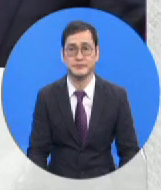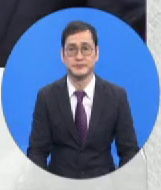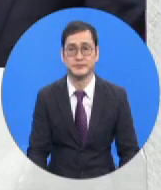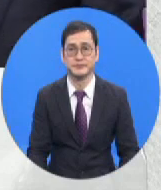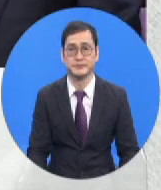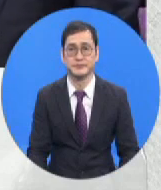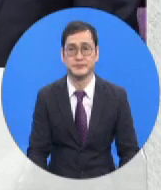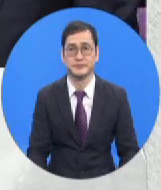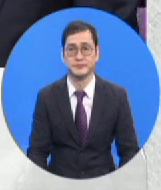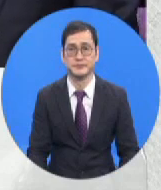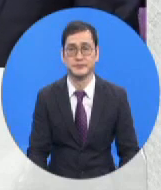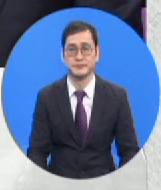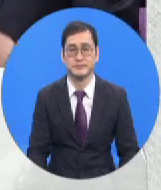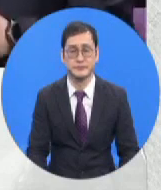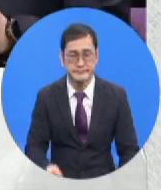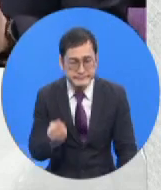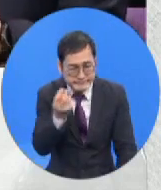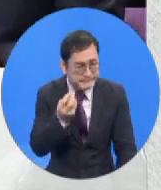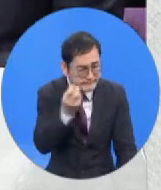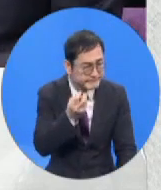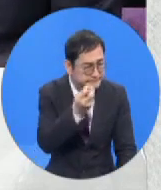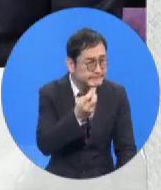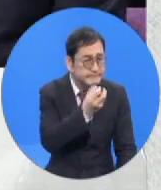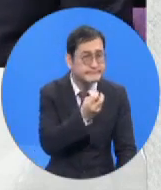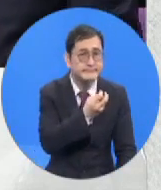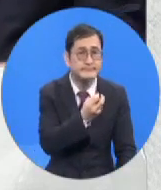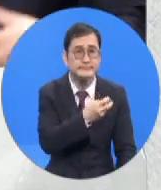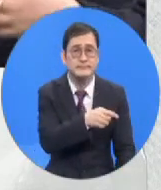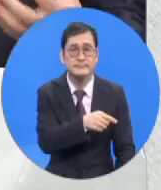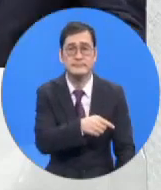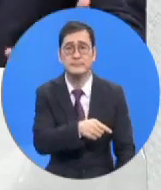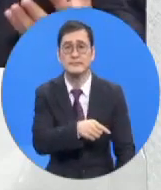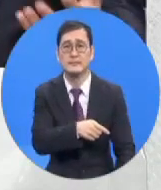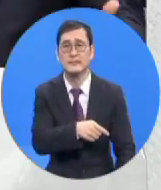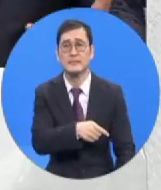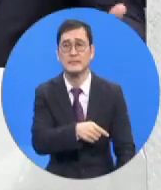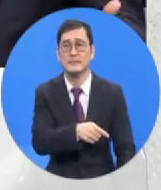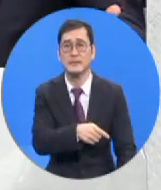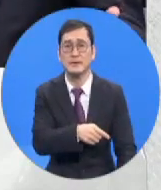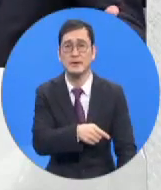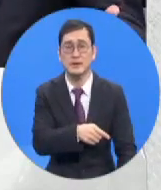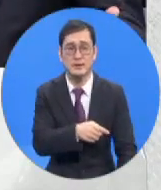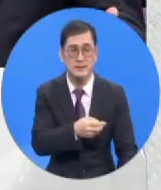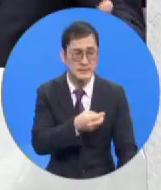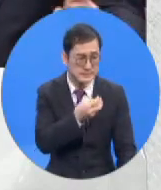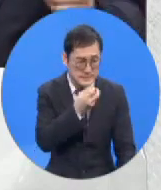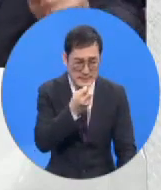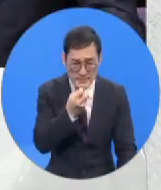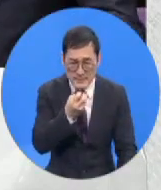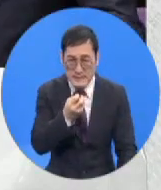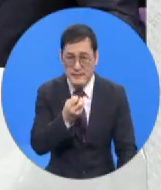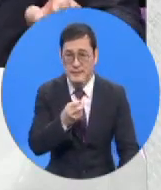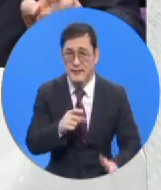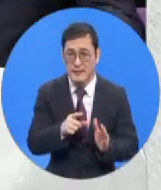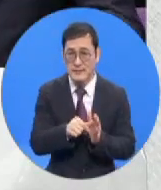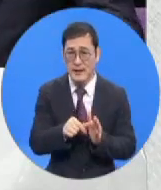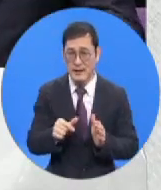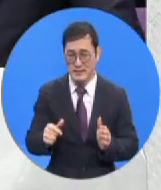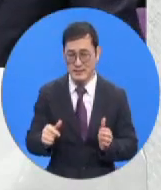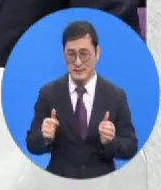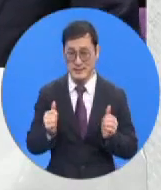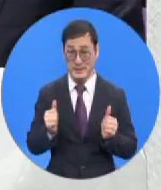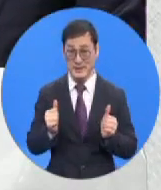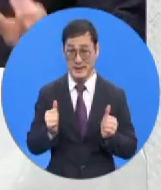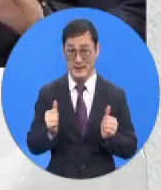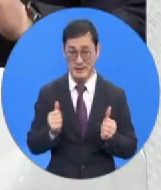활동을 폭넓게 이렇게 보고자 하는 것들이 적혀져 있다고 그래요. 그래서 뭐 판사님이 법을 죄형 법정주의에 의해서 딱 법전에